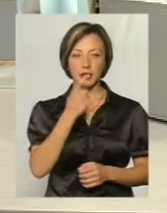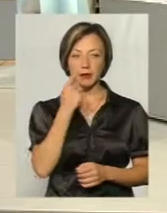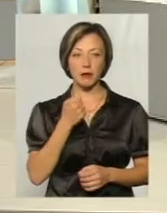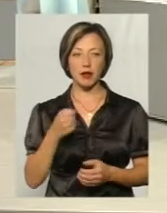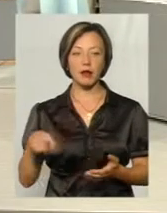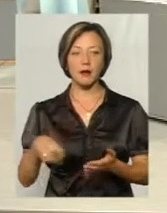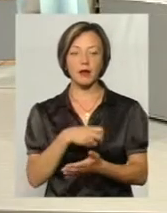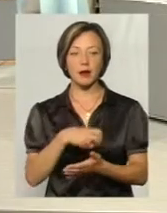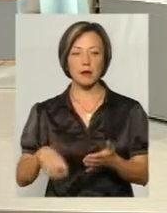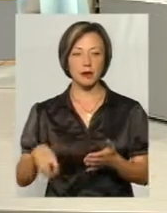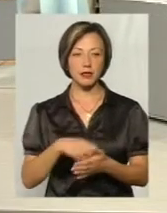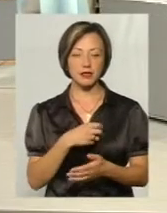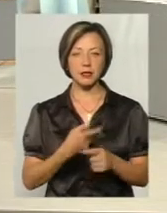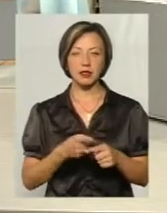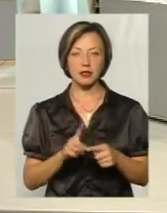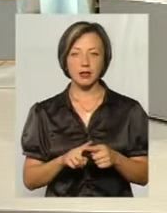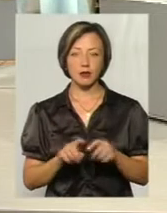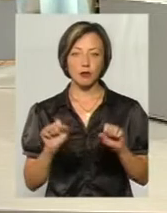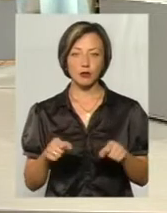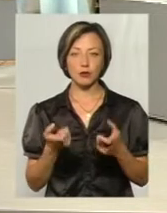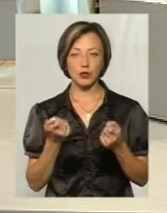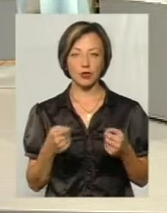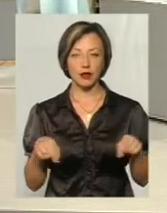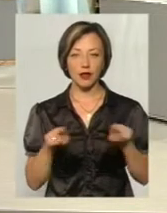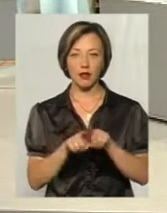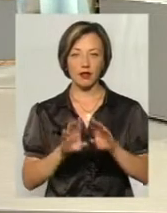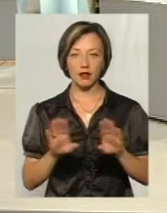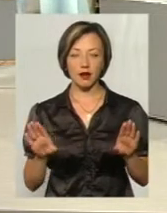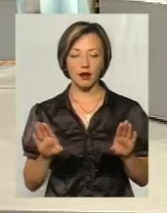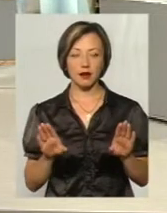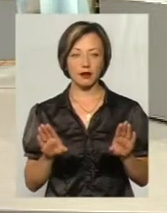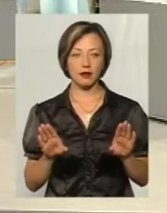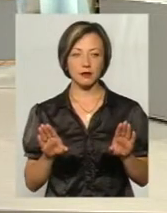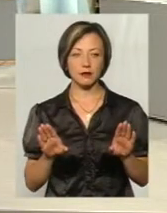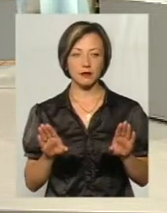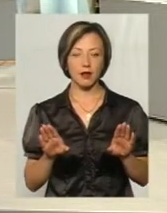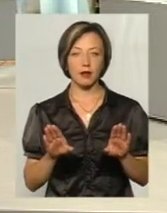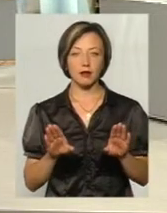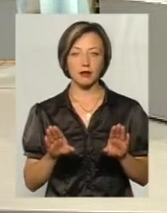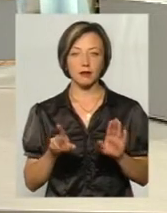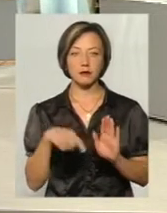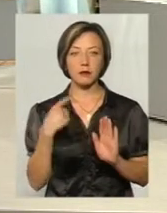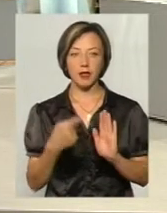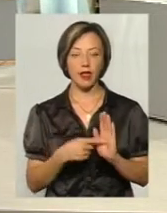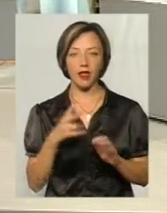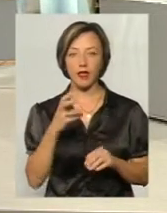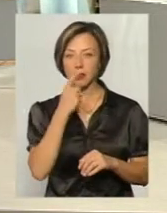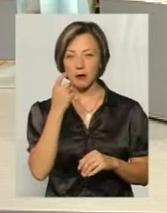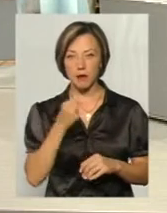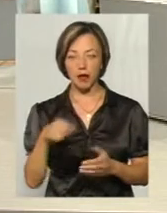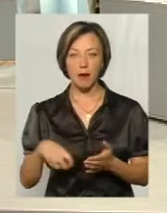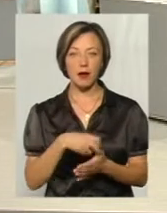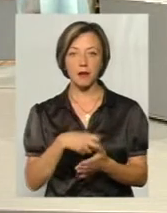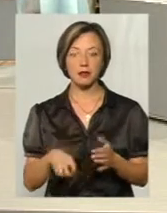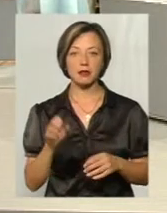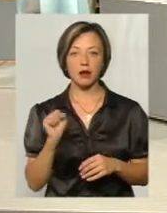– це ми можемо трошки не так, як кажуть, поставити питання. Не запекла переписка.